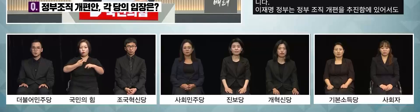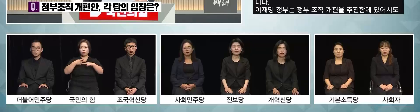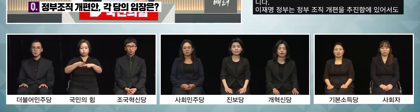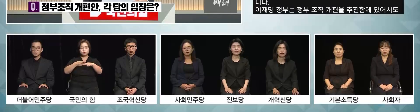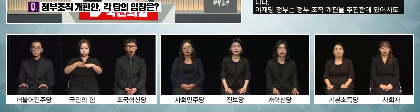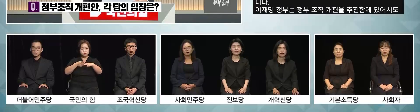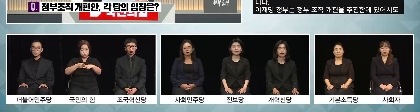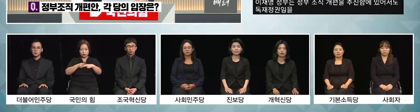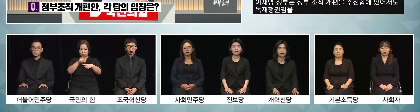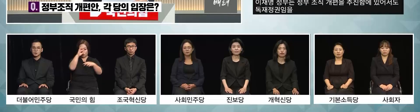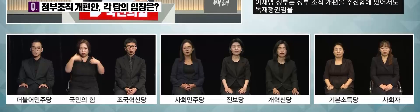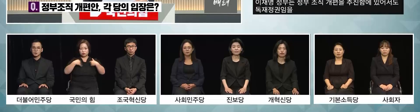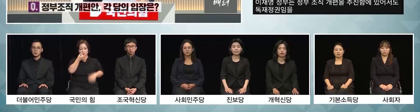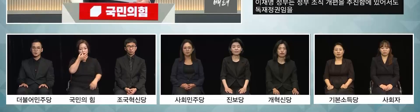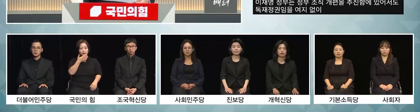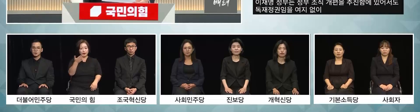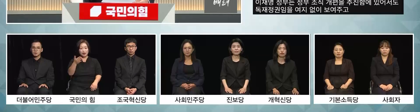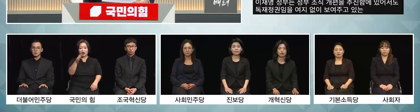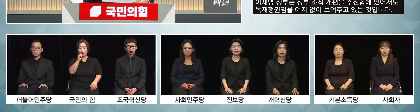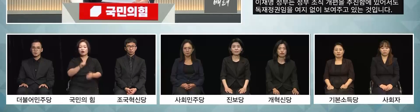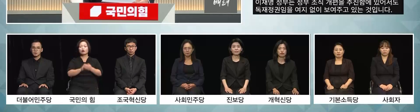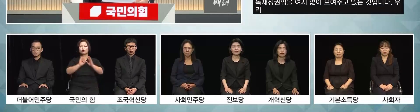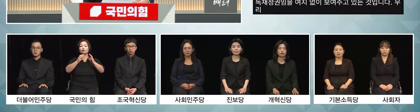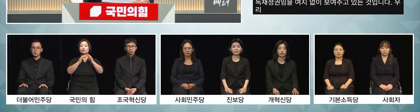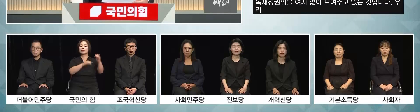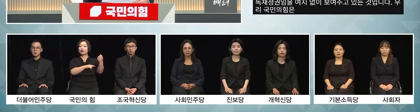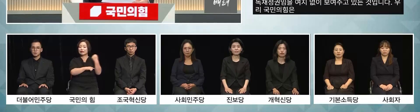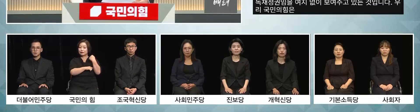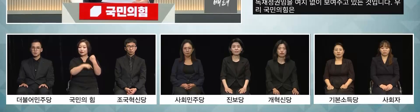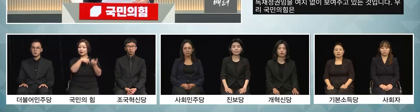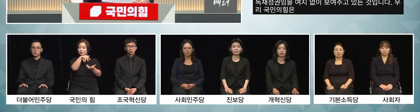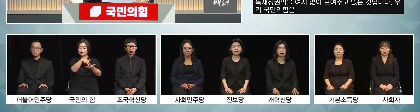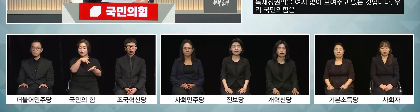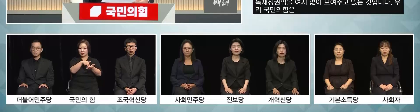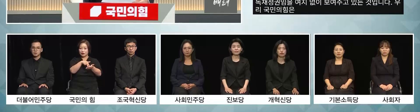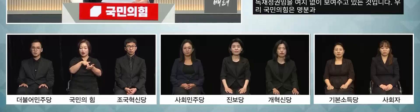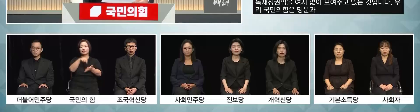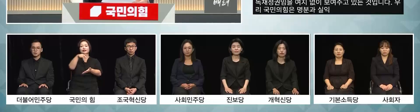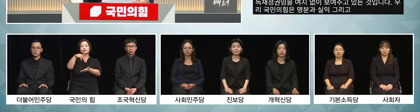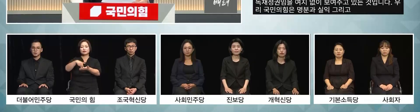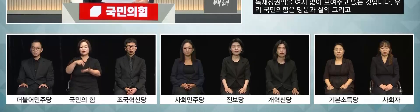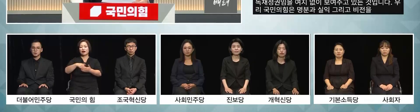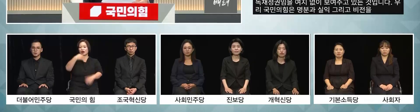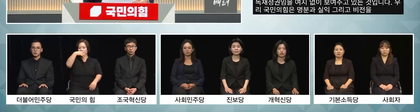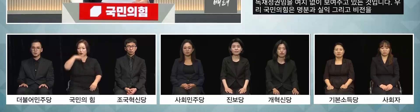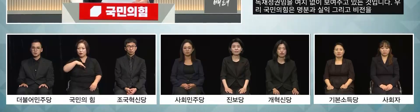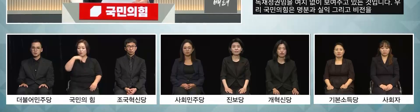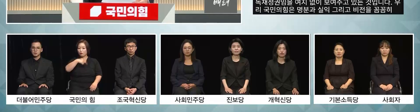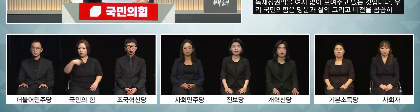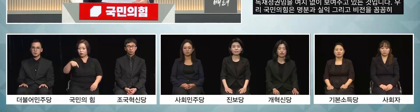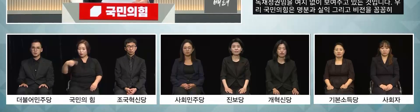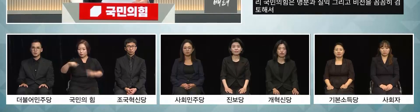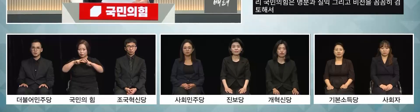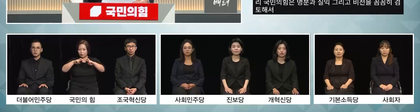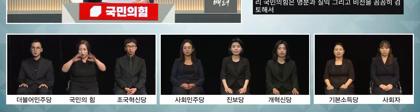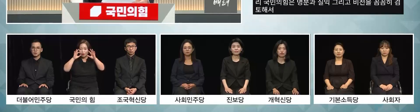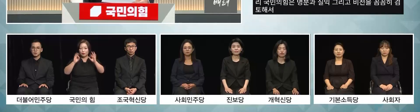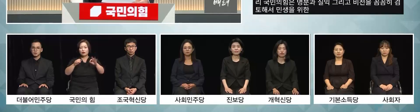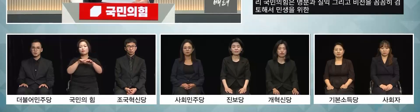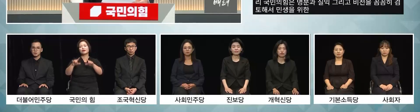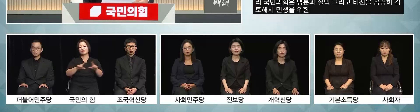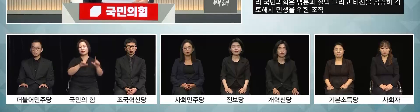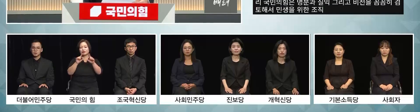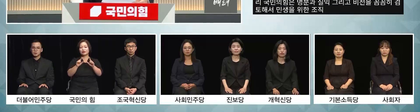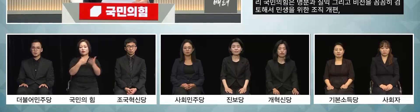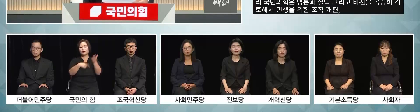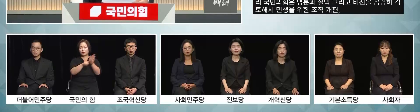여지없이 보여주고 있는 것입니다. 우리 국민의힘은 명분과 실익 그리고 비전을 꼼꼼히 검토해서 민생을 위한 조직 개편,